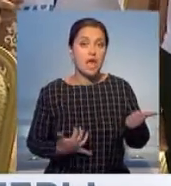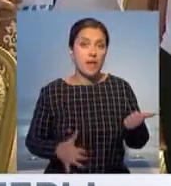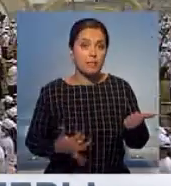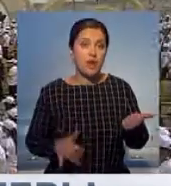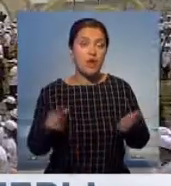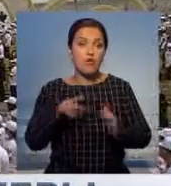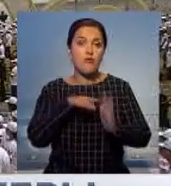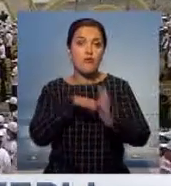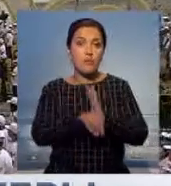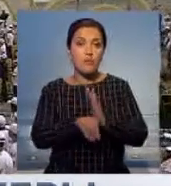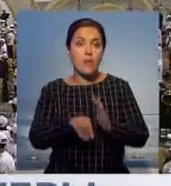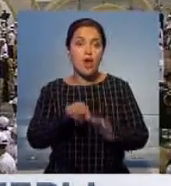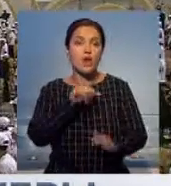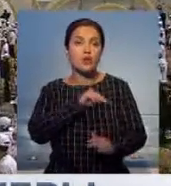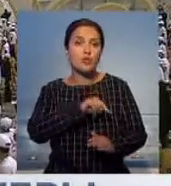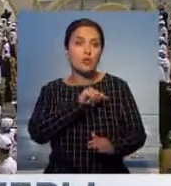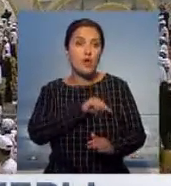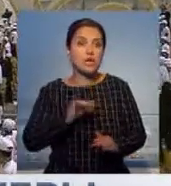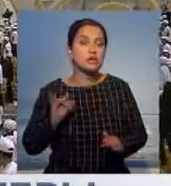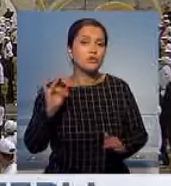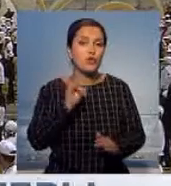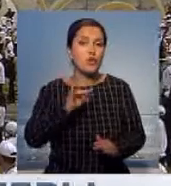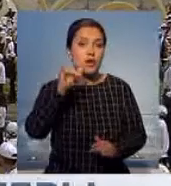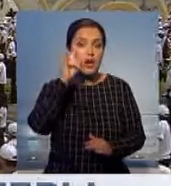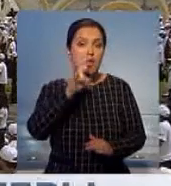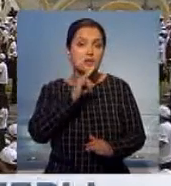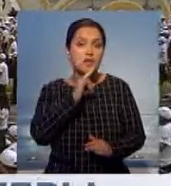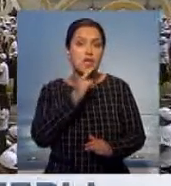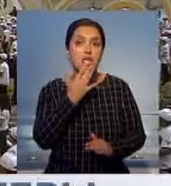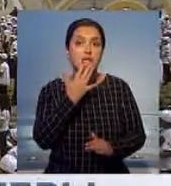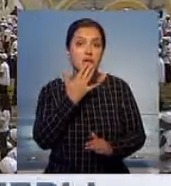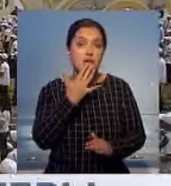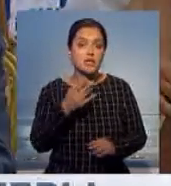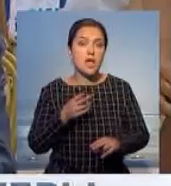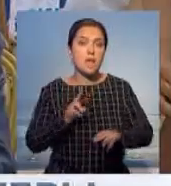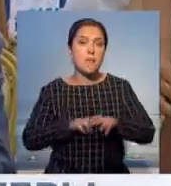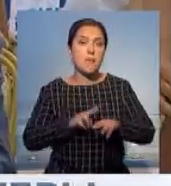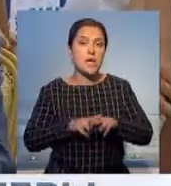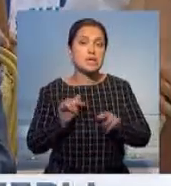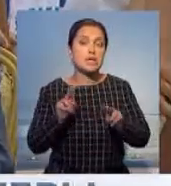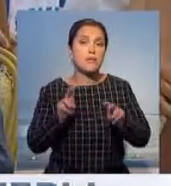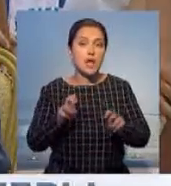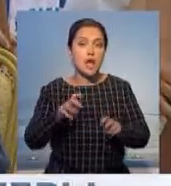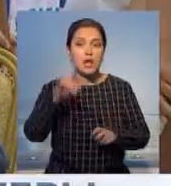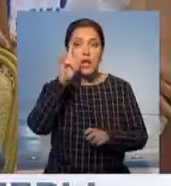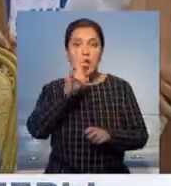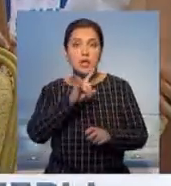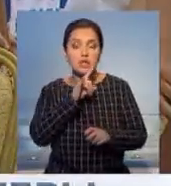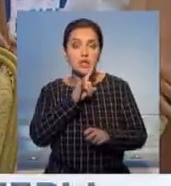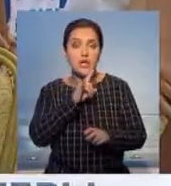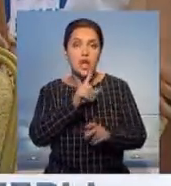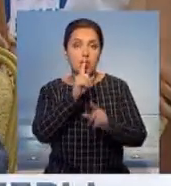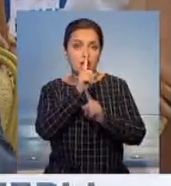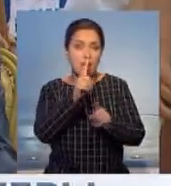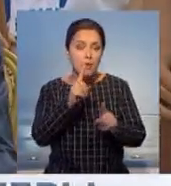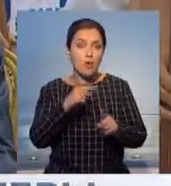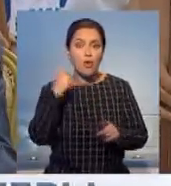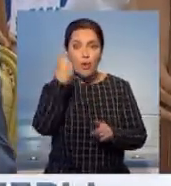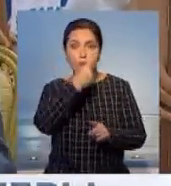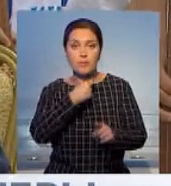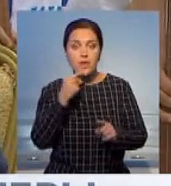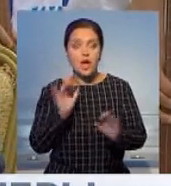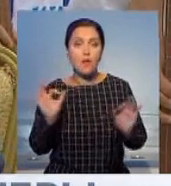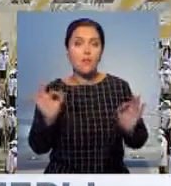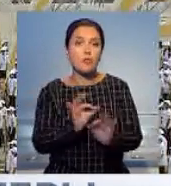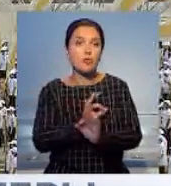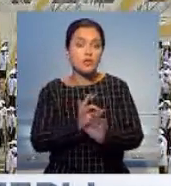инструмент, олицетворяющий собой дух, характер и историю казахской нации. Это паспорт и бренд казаха. Неповторимый облик. Музыкальный